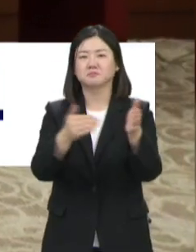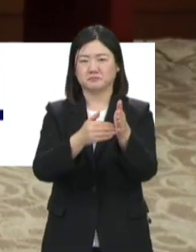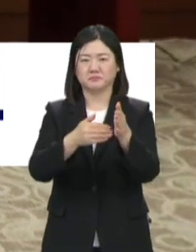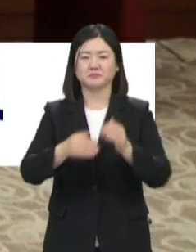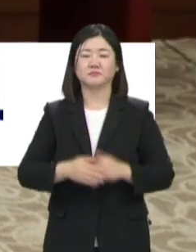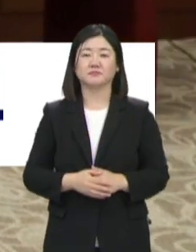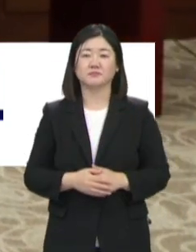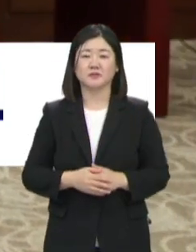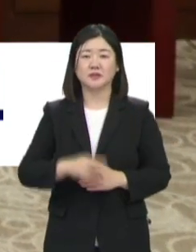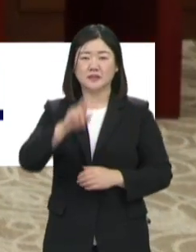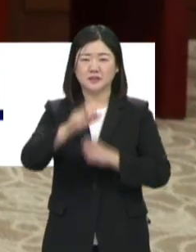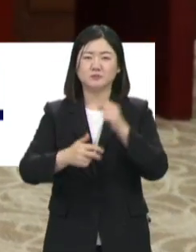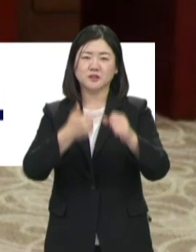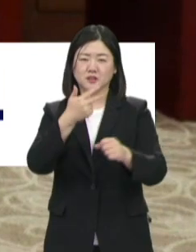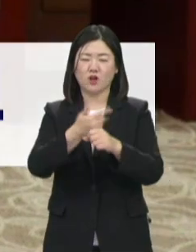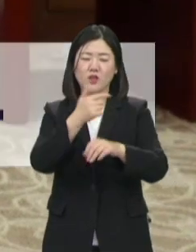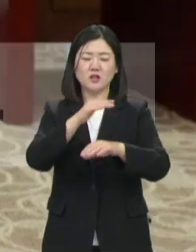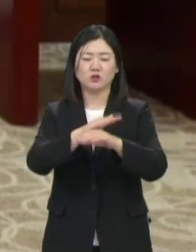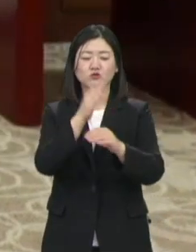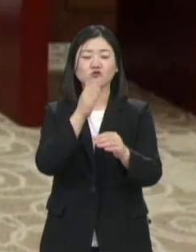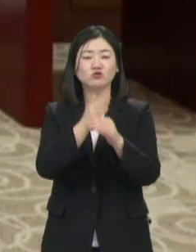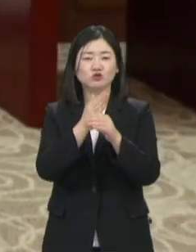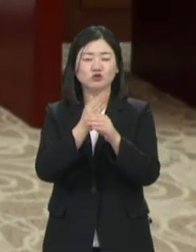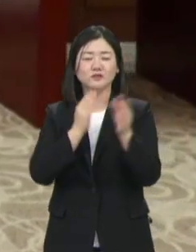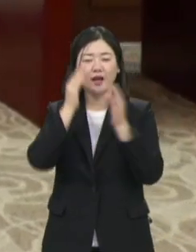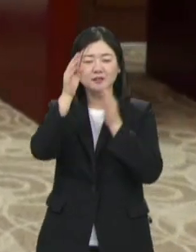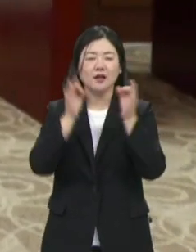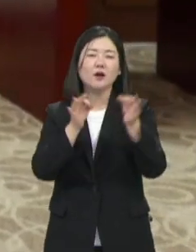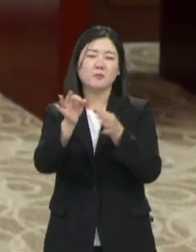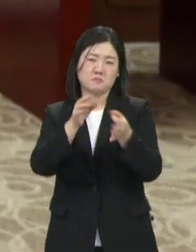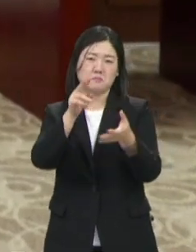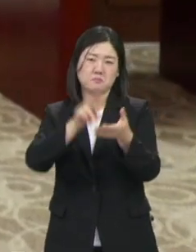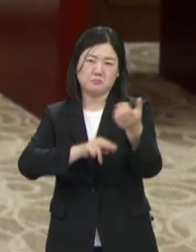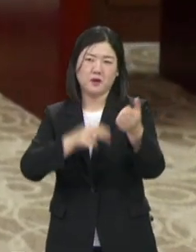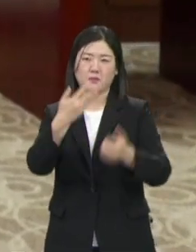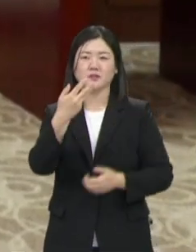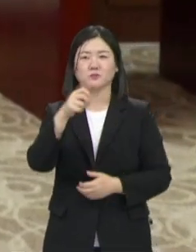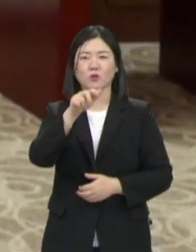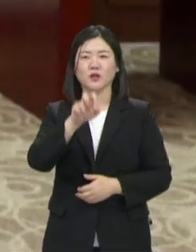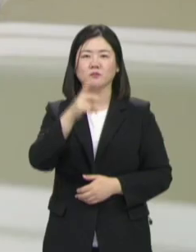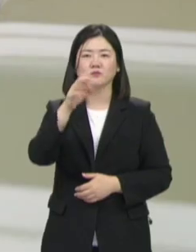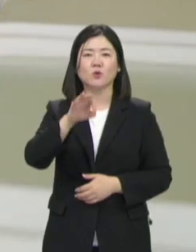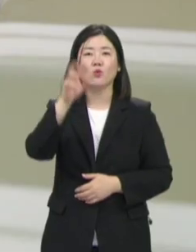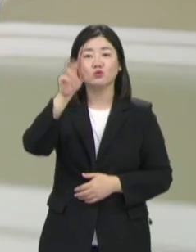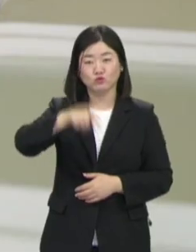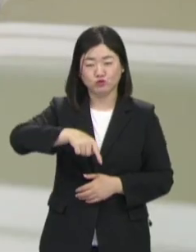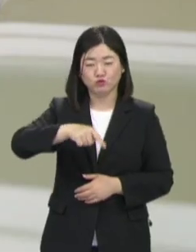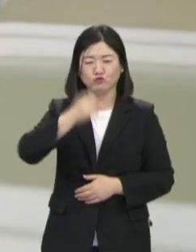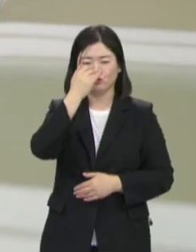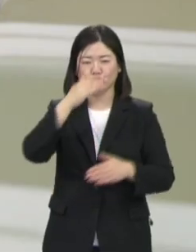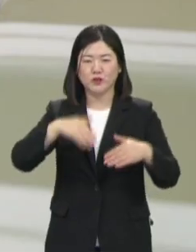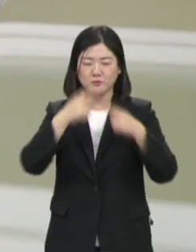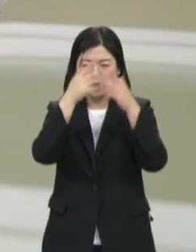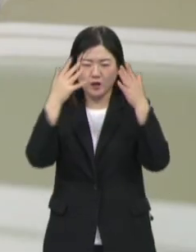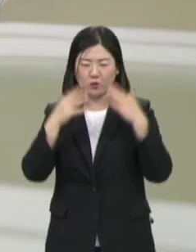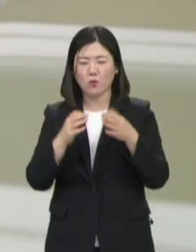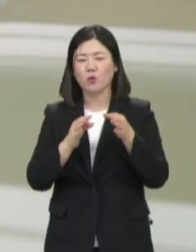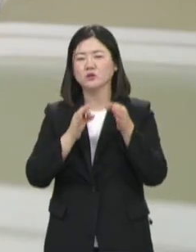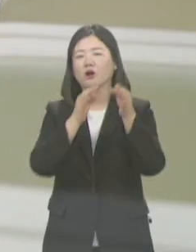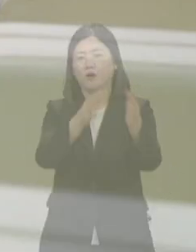전달했습니다 27년간 대전 중구에서 최소 도매업을 해온여 다섯살 김동수 씨는 충남대에 거금을 쾌적했습니다